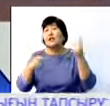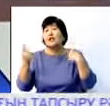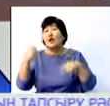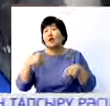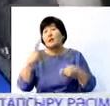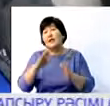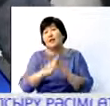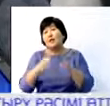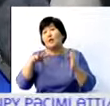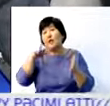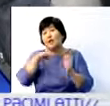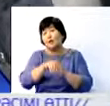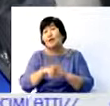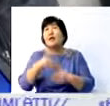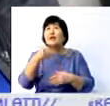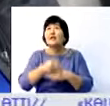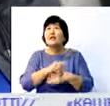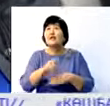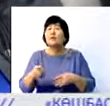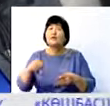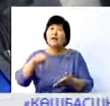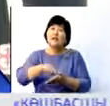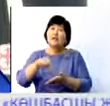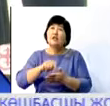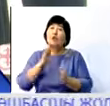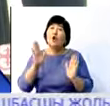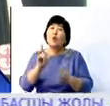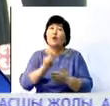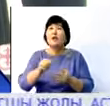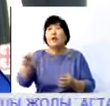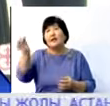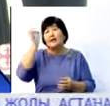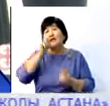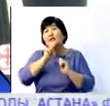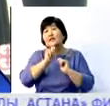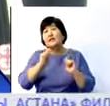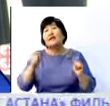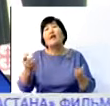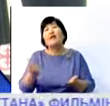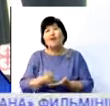бір кітапқа топтастырылды. Кеш барысында үйірме шәкірттері өлең оқып, естелік сыйлықтарға ие болды.